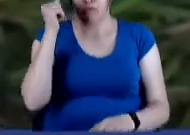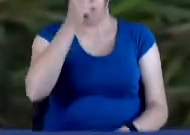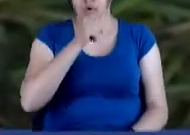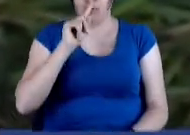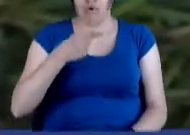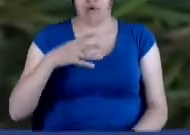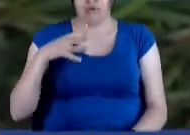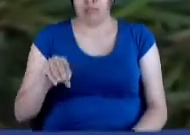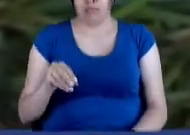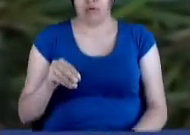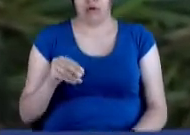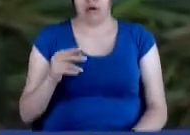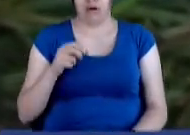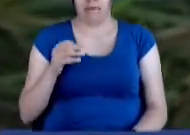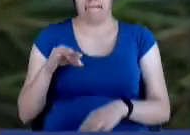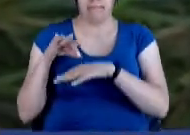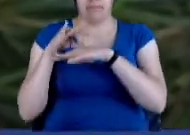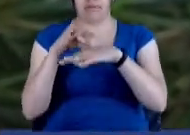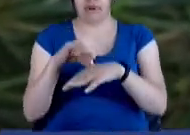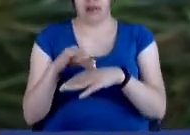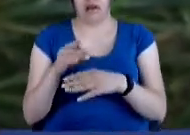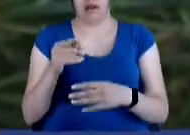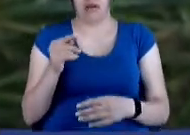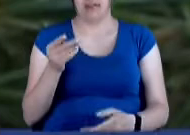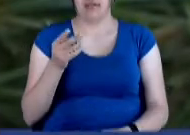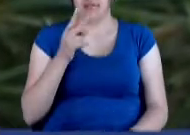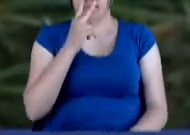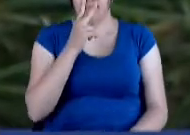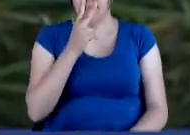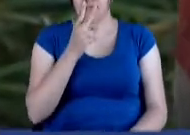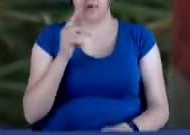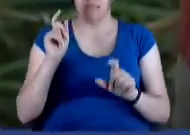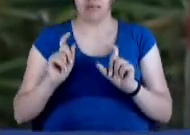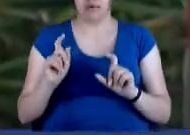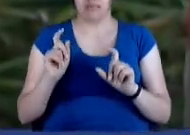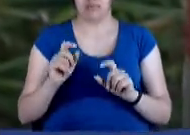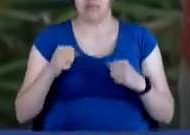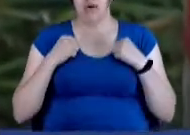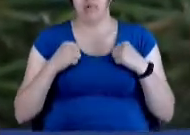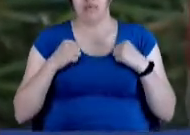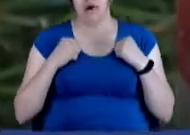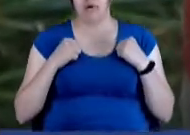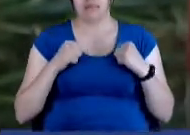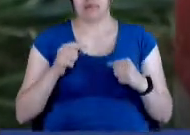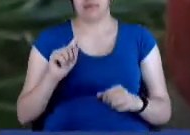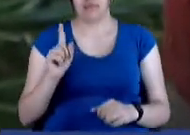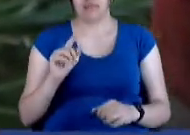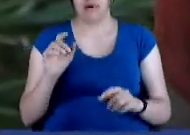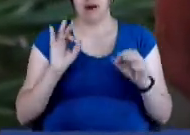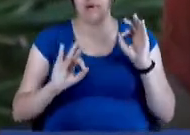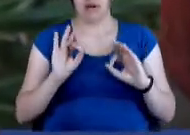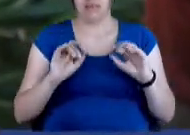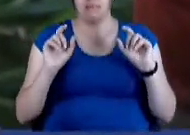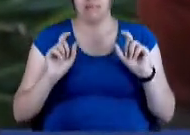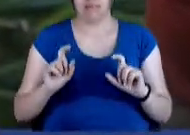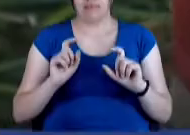карантин. Я її привела, думаю, прийом зроблю. Зробимо, посидимо, акуратно покупаємося. Ну, що, ми акуратно посиділи, купатися